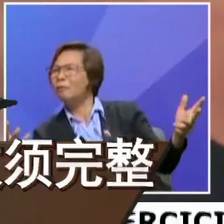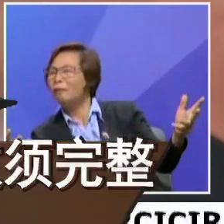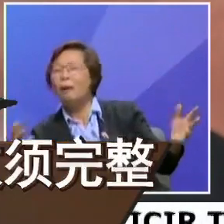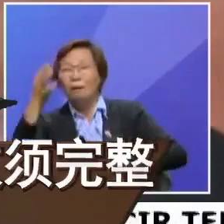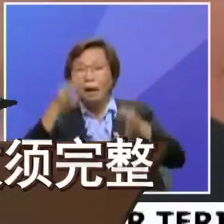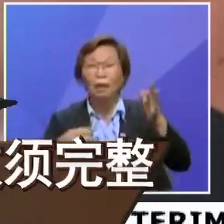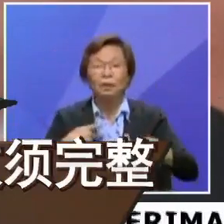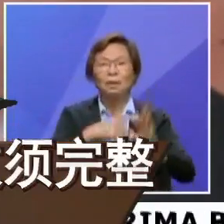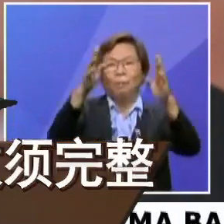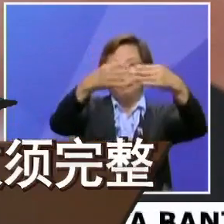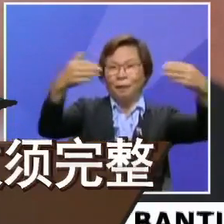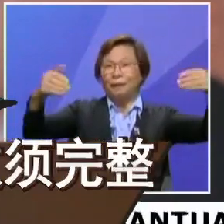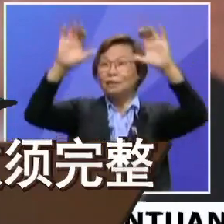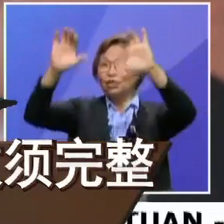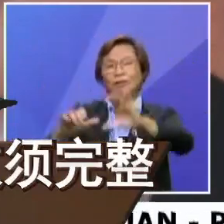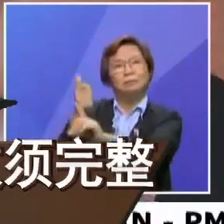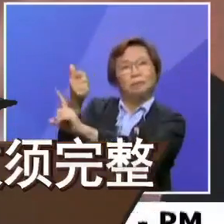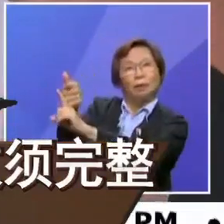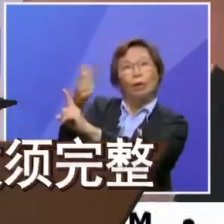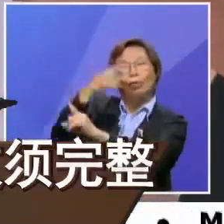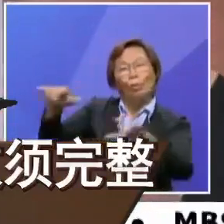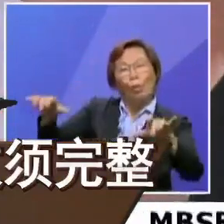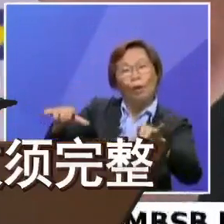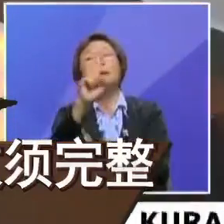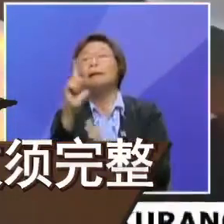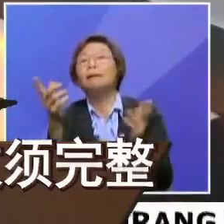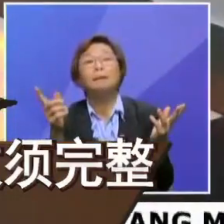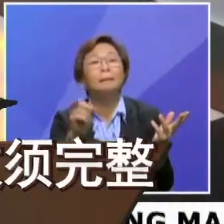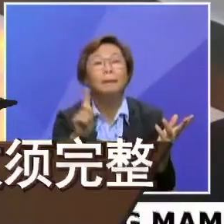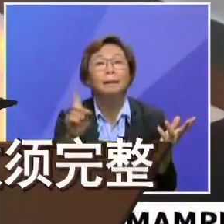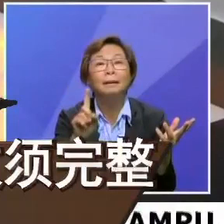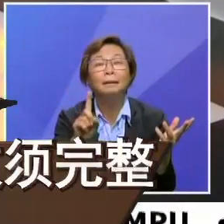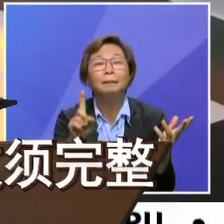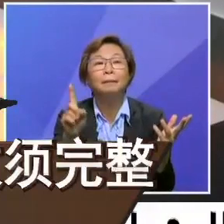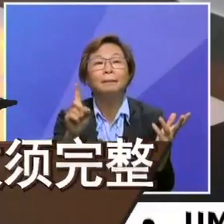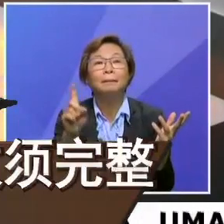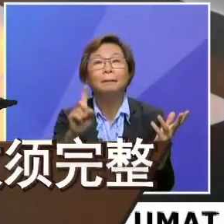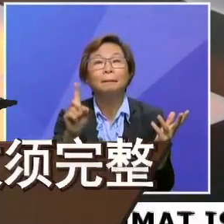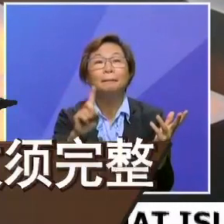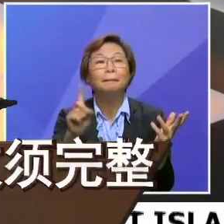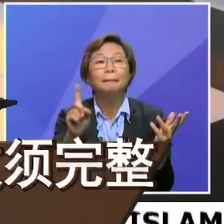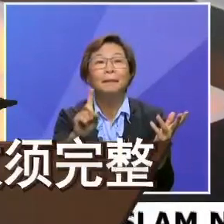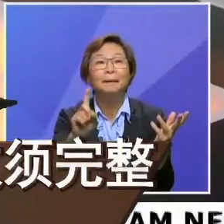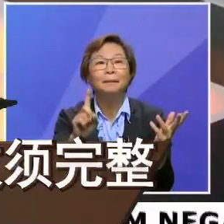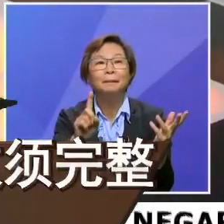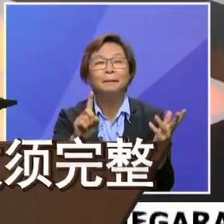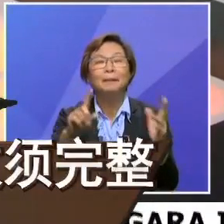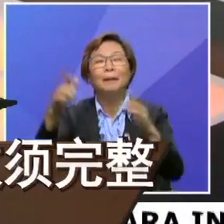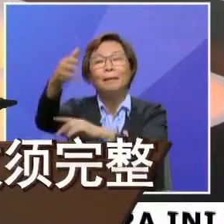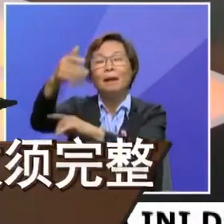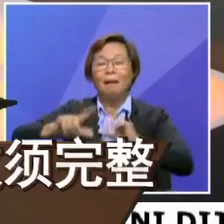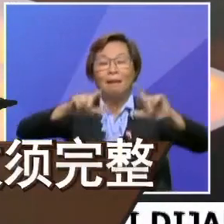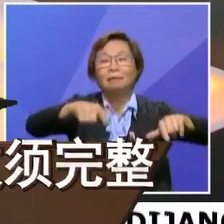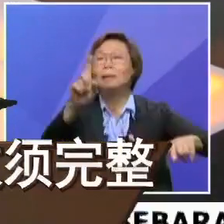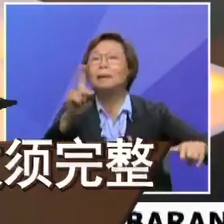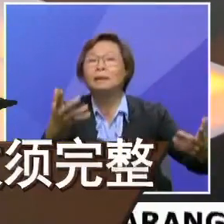服穿在身上。不过他认为，国旗必须是完整的辉煌条纹，不应该在上方添加其他的样式。因